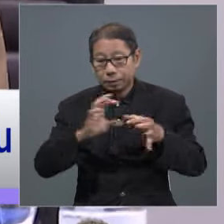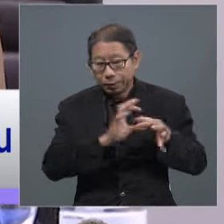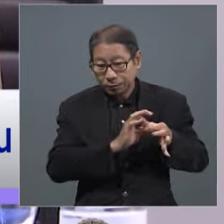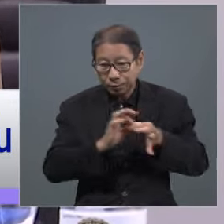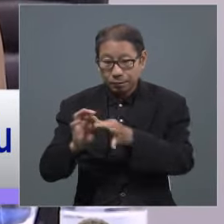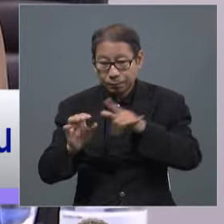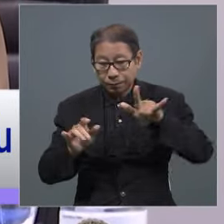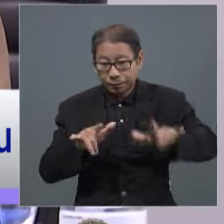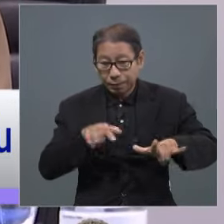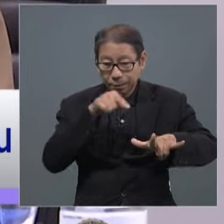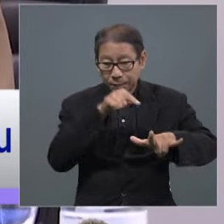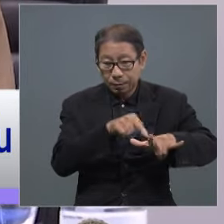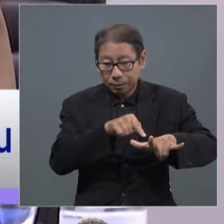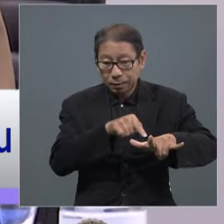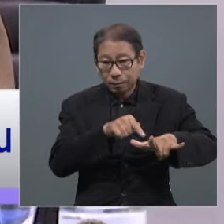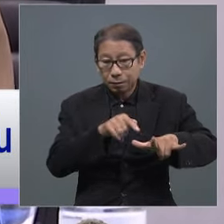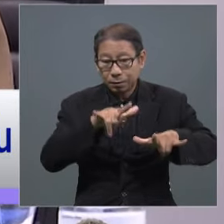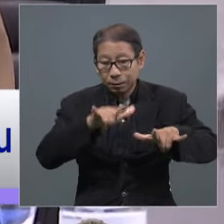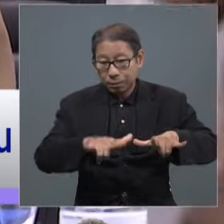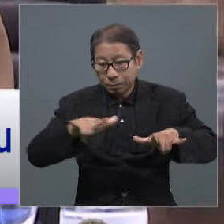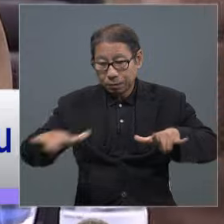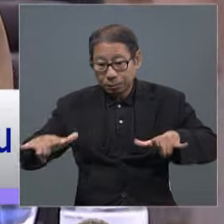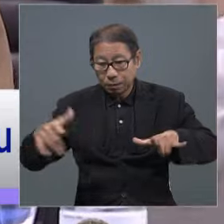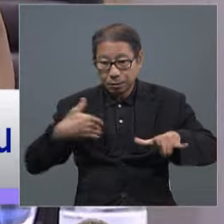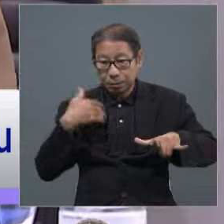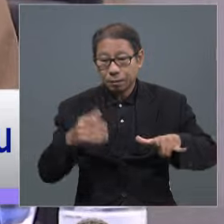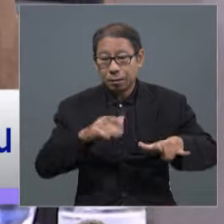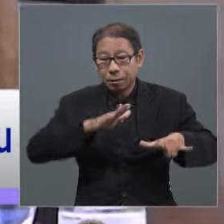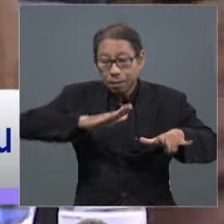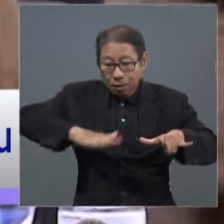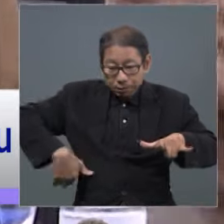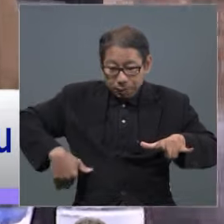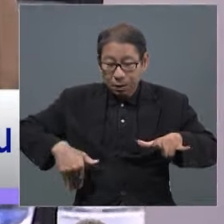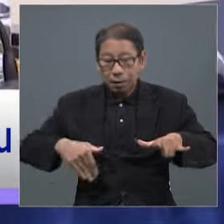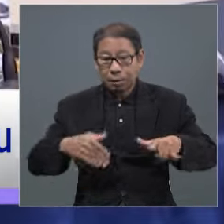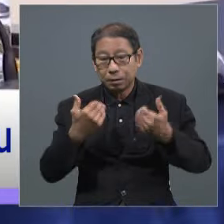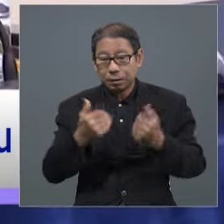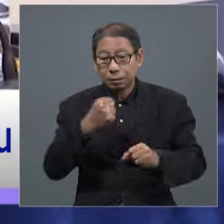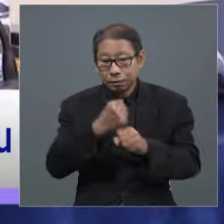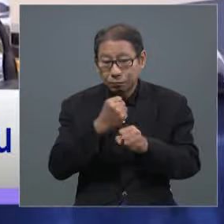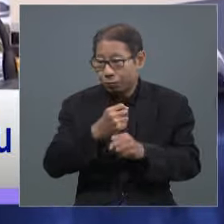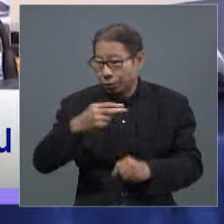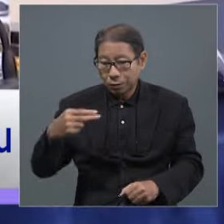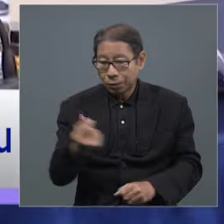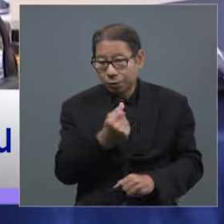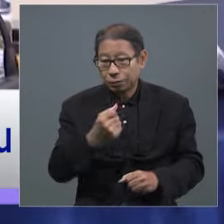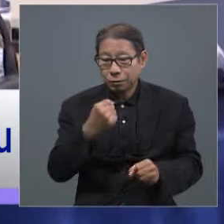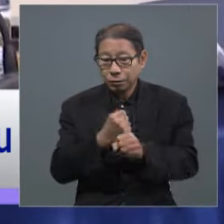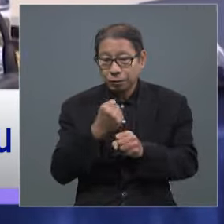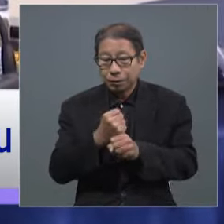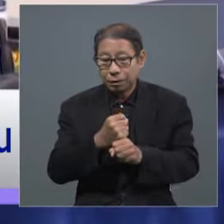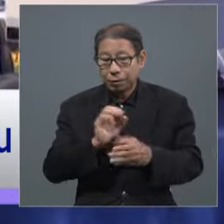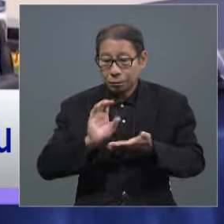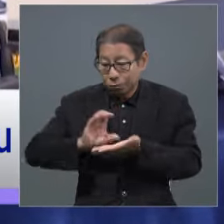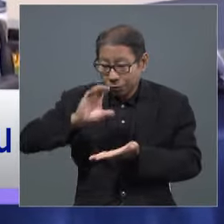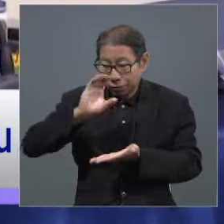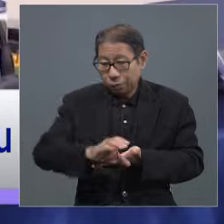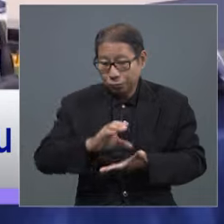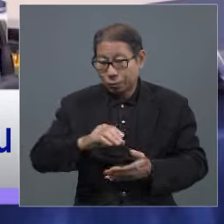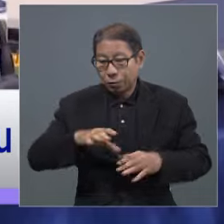ที่สนามบินอุตภเปานะเพราะเห็นว่ายังมีความล่าช้าอยู่ซึ่งหากโครงการนี้ทำได้เร็วขึ้นจะสร้างความมั่นใจให้กับนักลงทุนได้ม